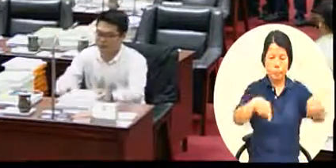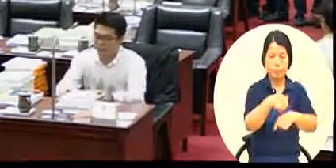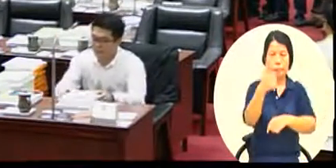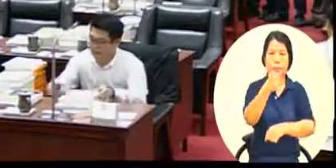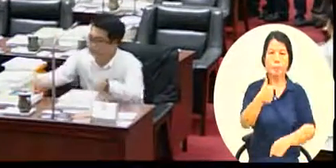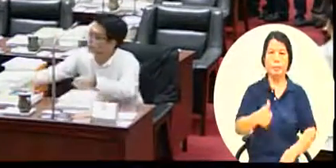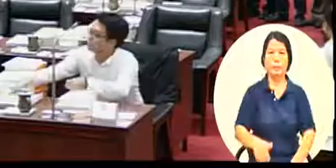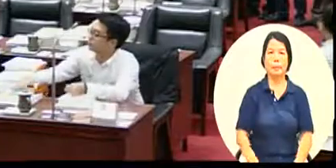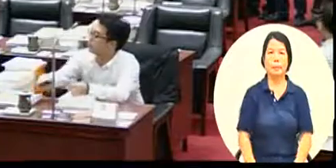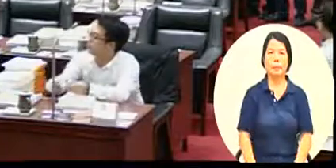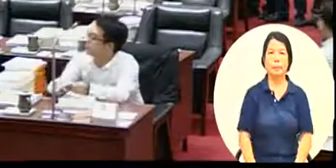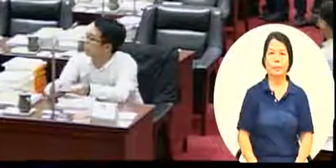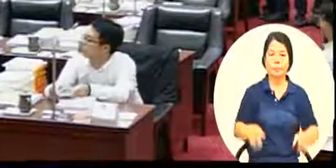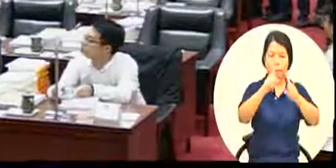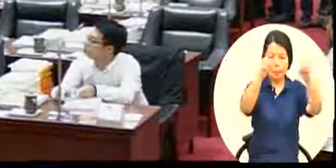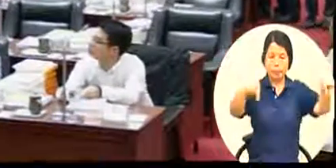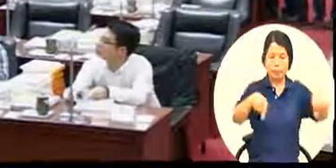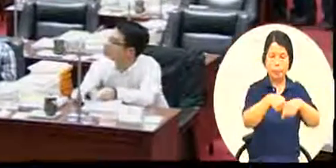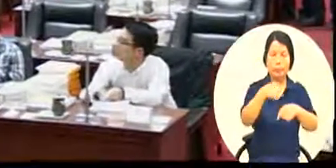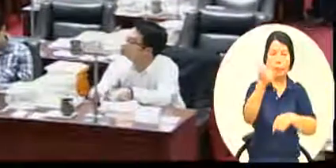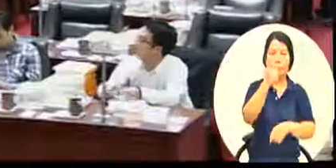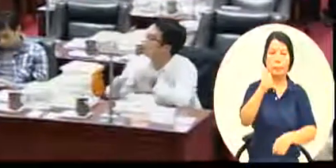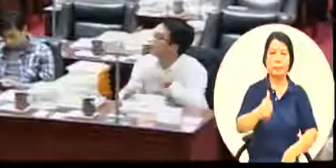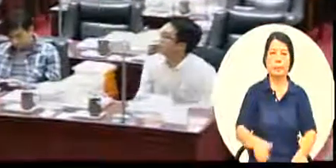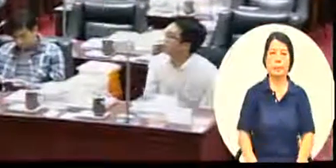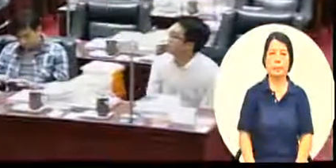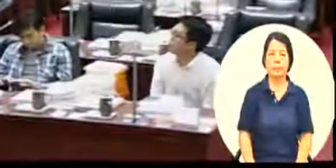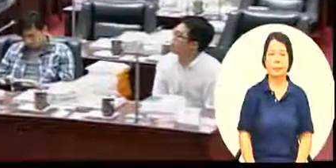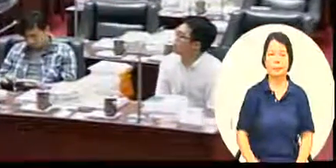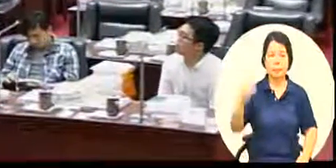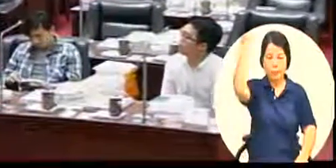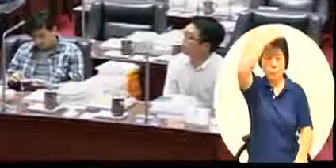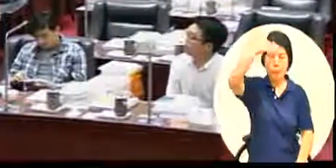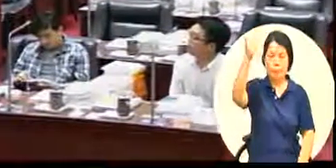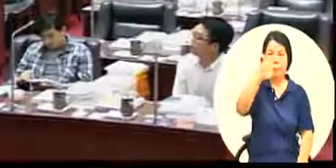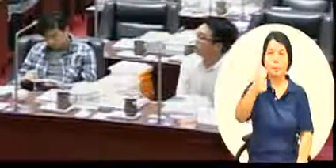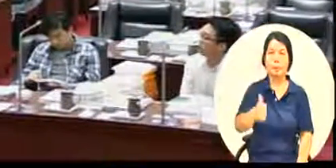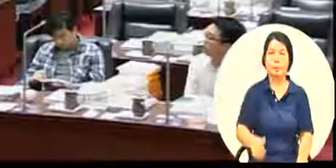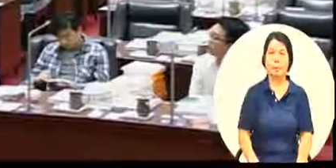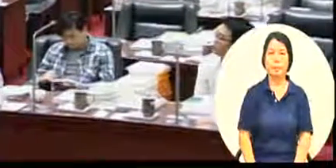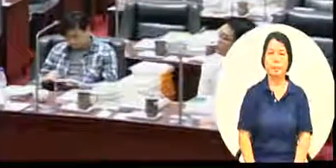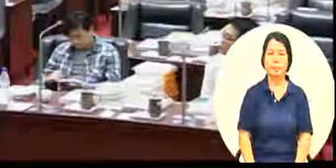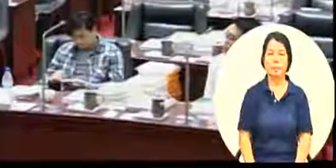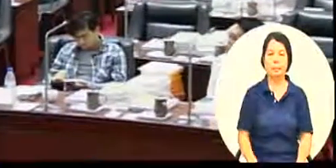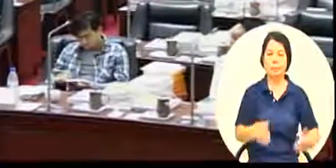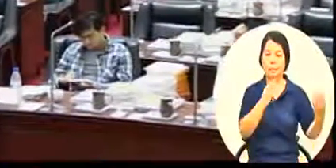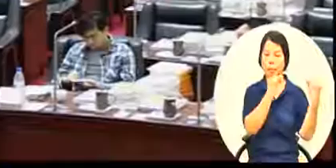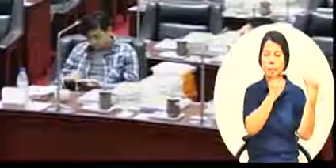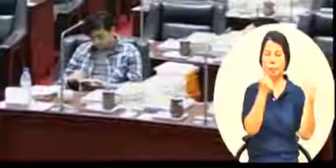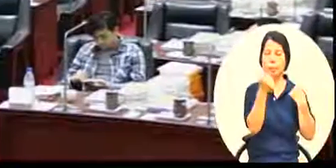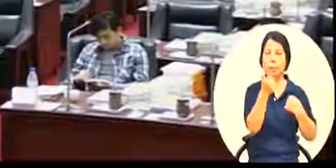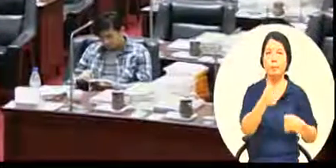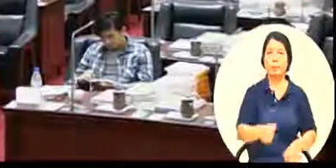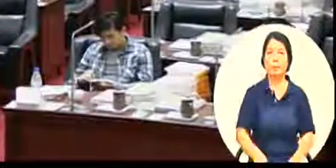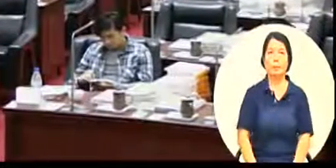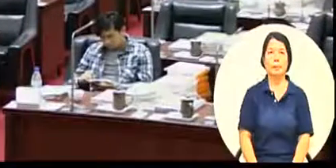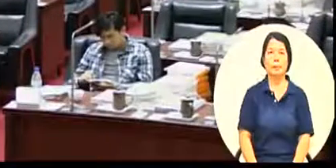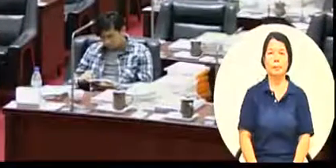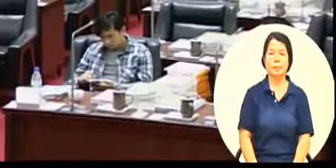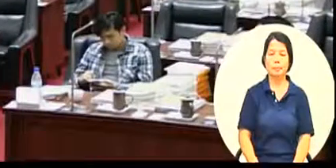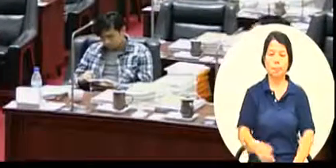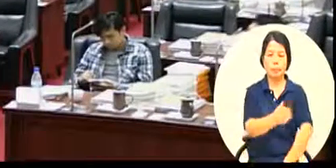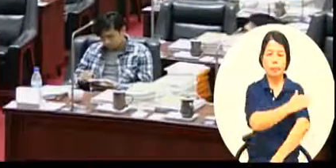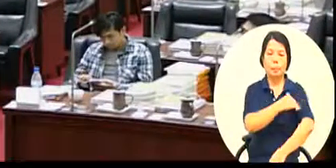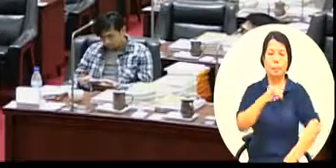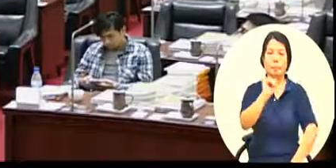员、张文瑞议员、郑新柱议员、萧永达议员、陈